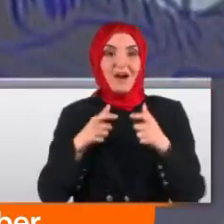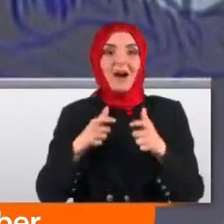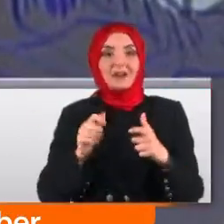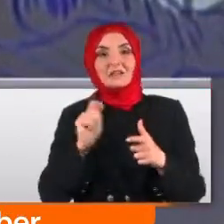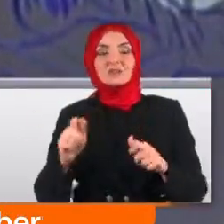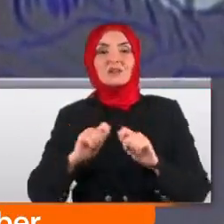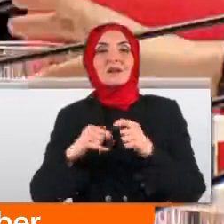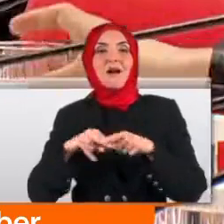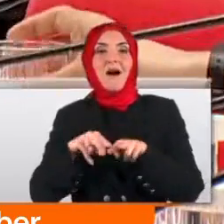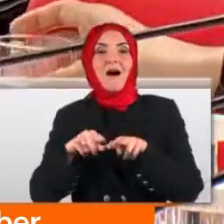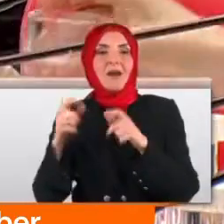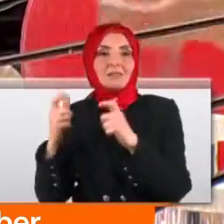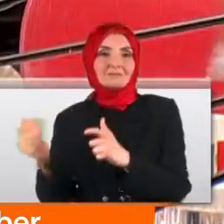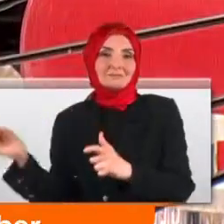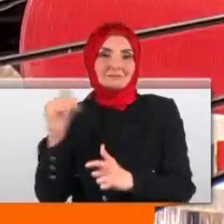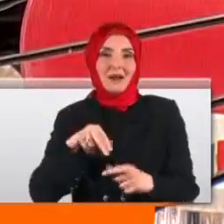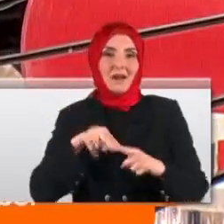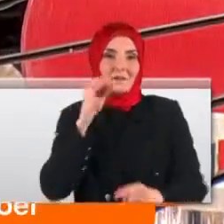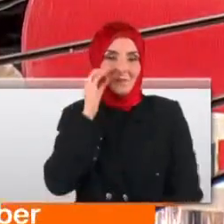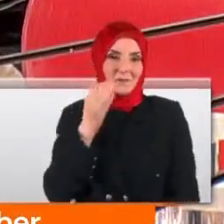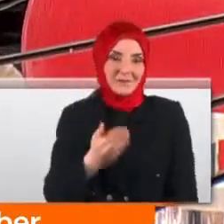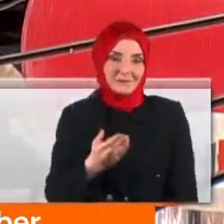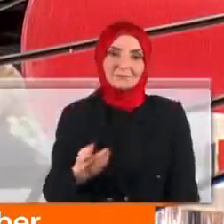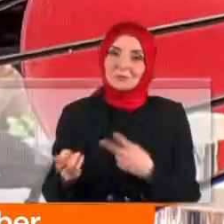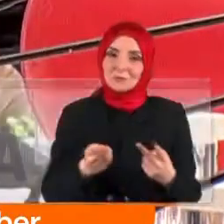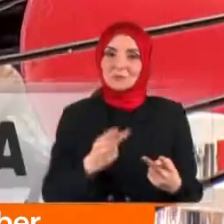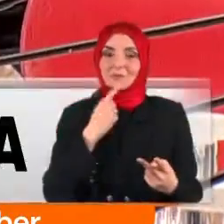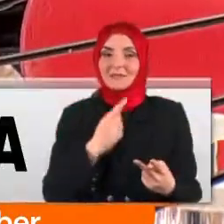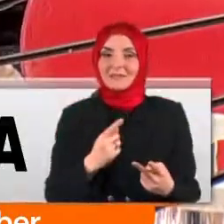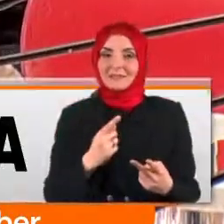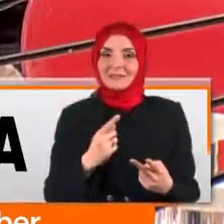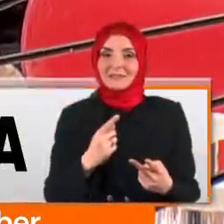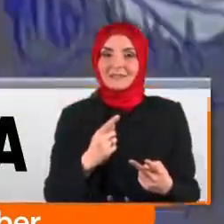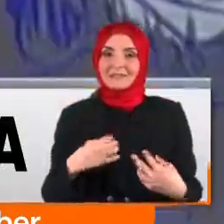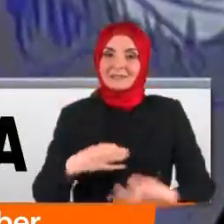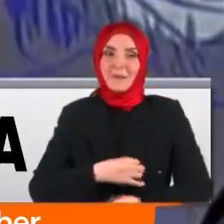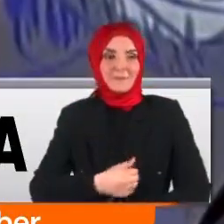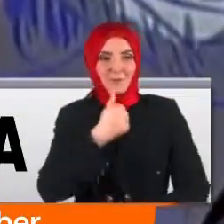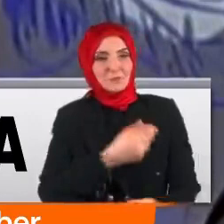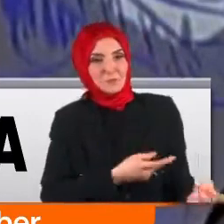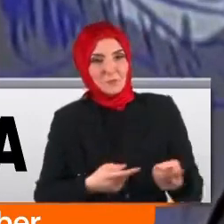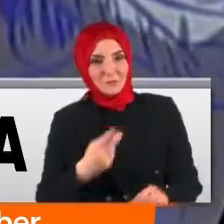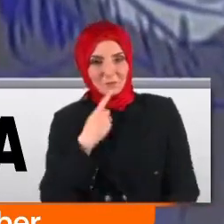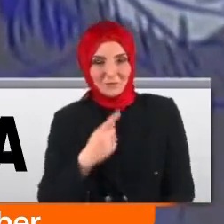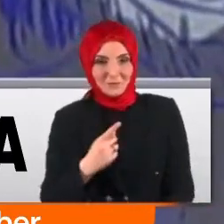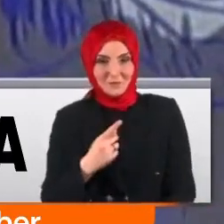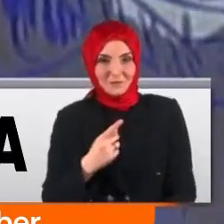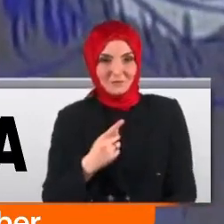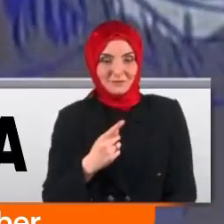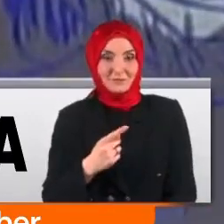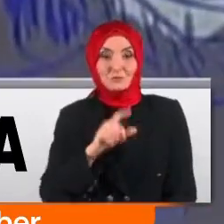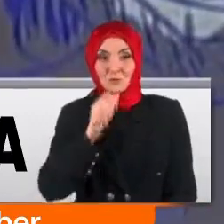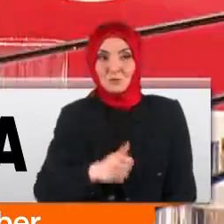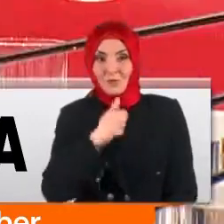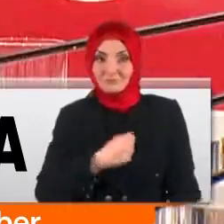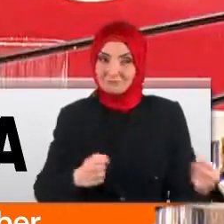Akif Uçar'a bıraktı. Şimdi de mikrofonu Sayın Başkan'a bırakıyorum. Eğer ben Cumhurbaşkanımızın yerinde